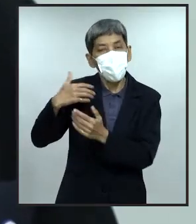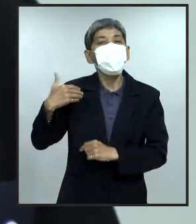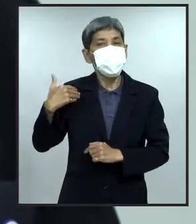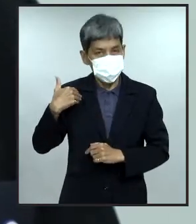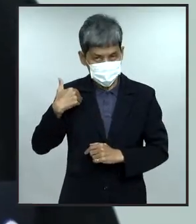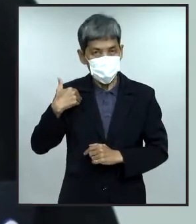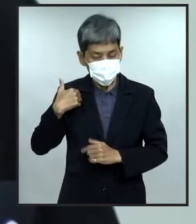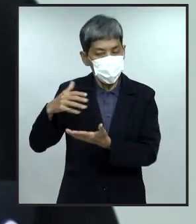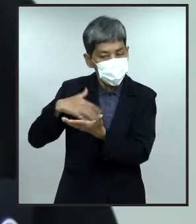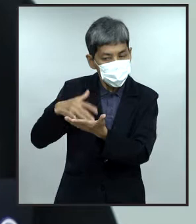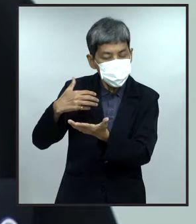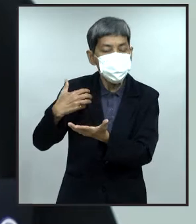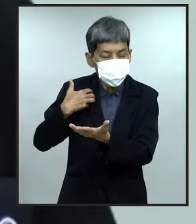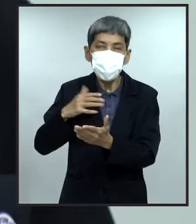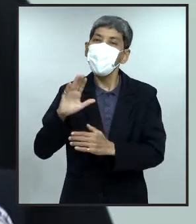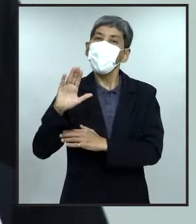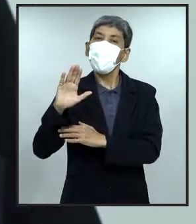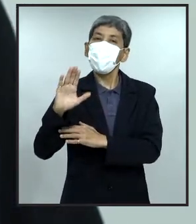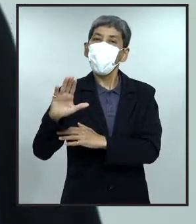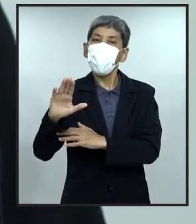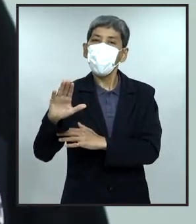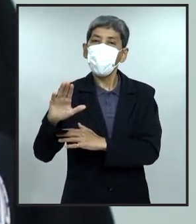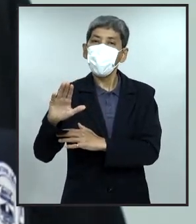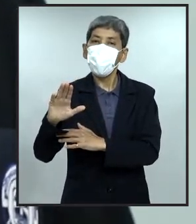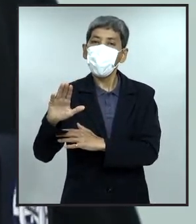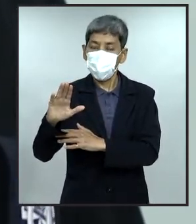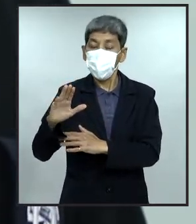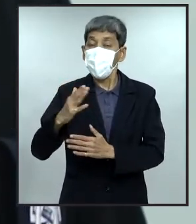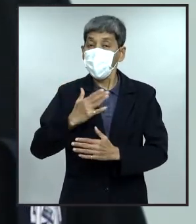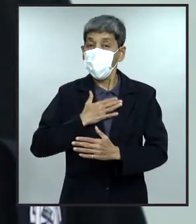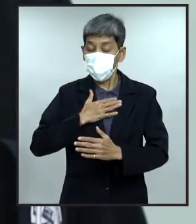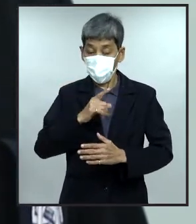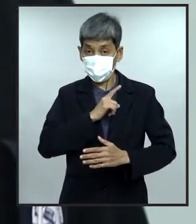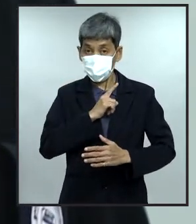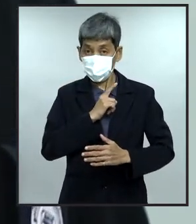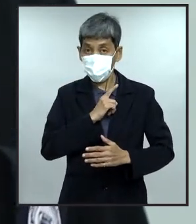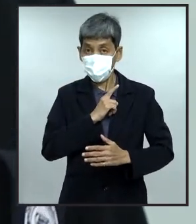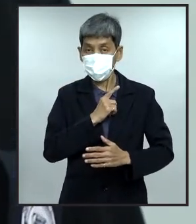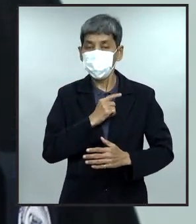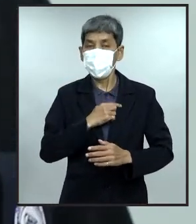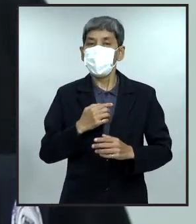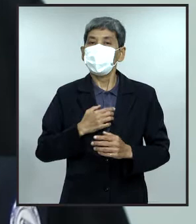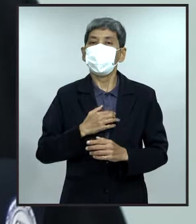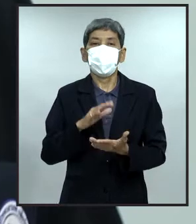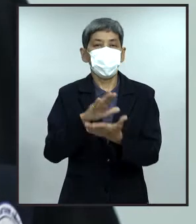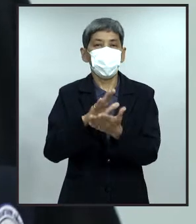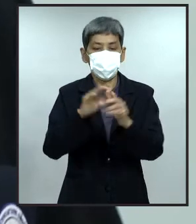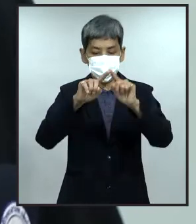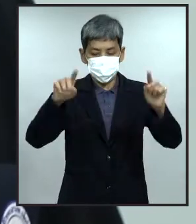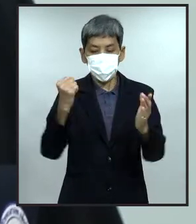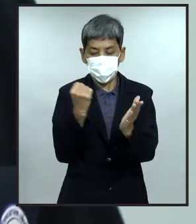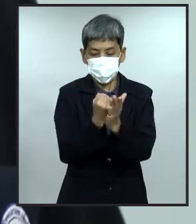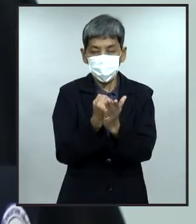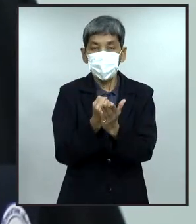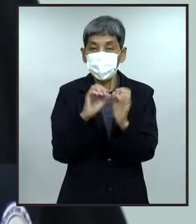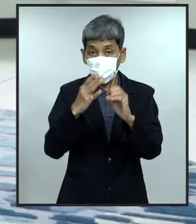านกลับมาที่ทางผมที่เป็นในฐานะที่เป็นผู้รับใบอนุญาตของโรงเรียนสอนคนต